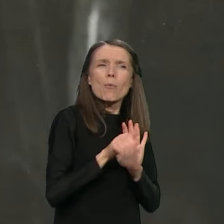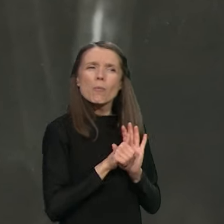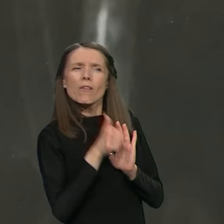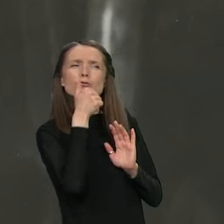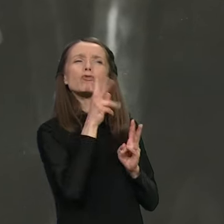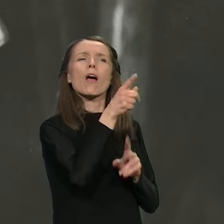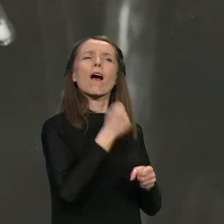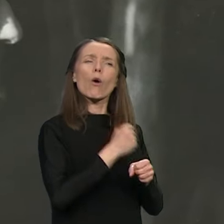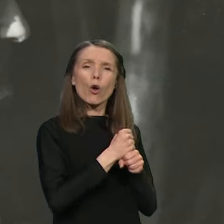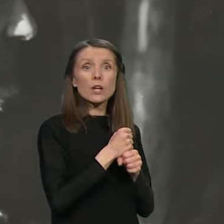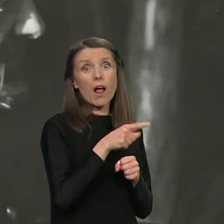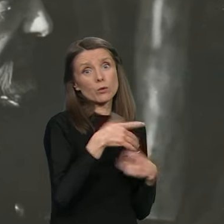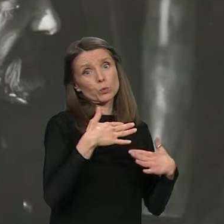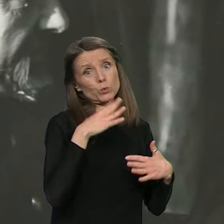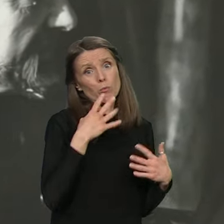stvari.